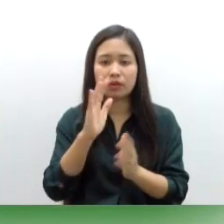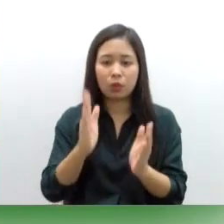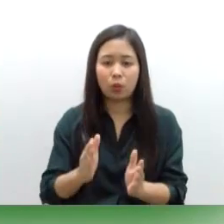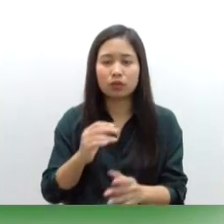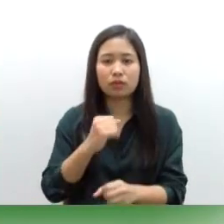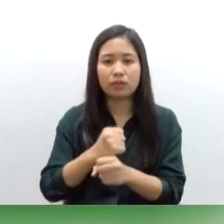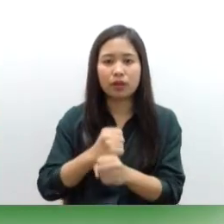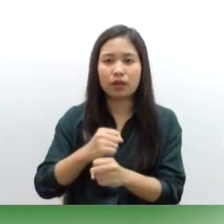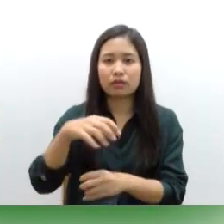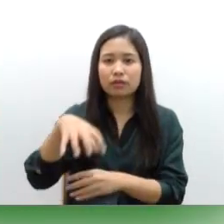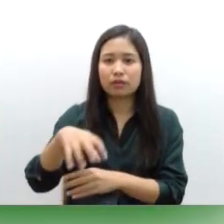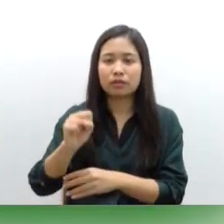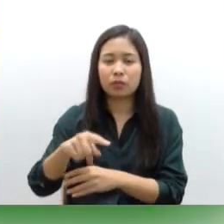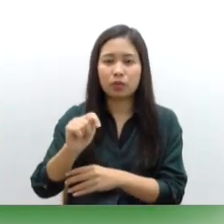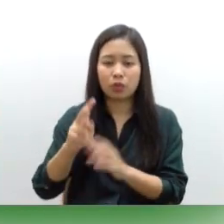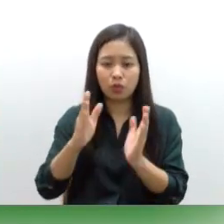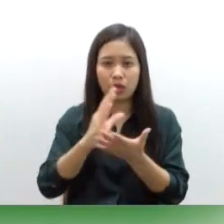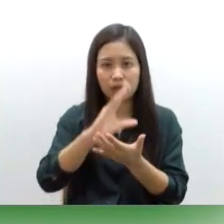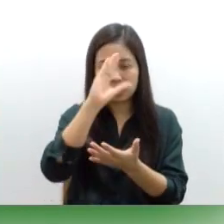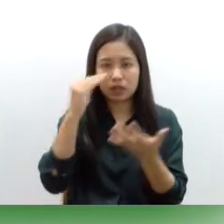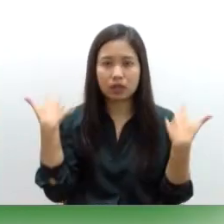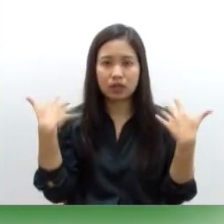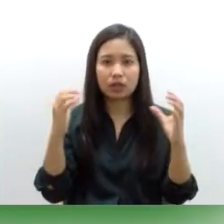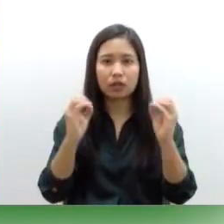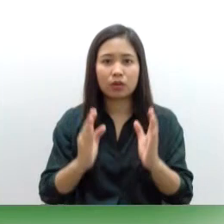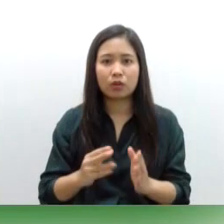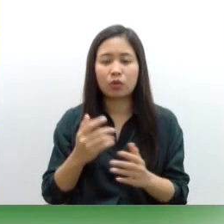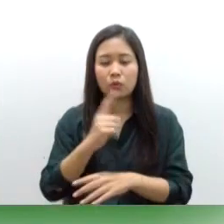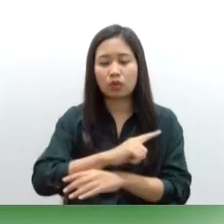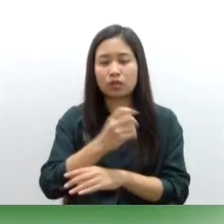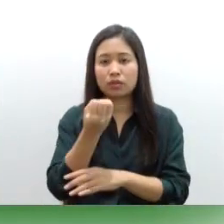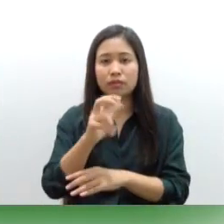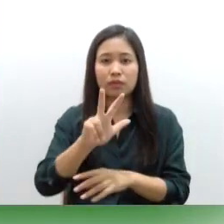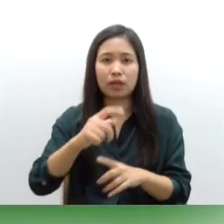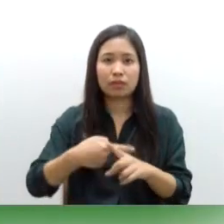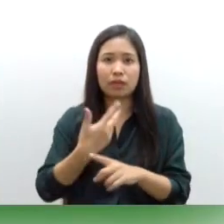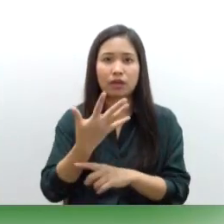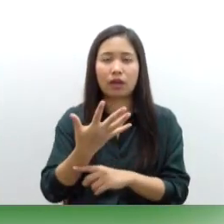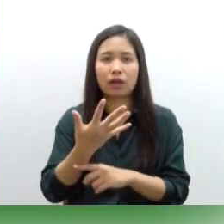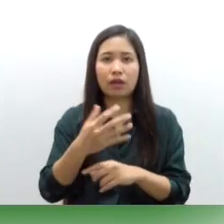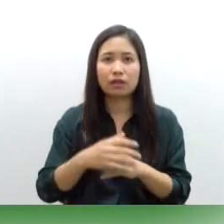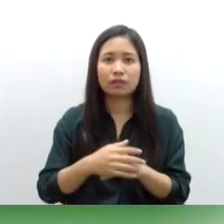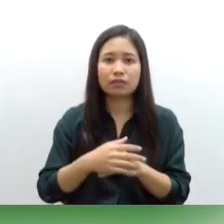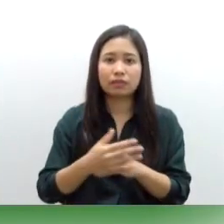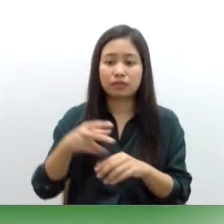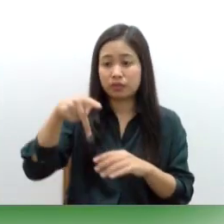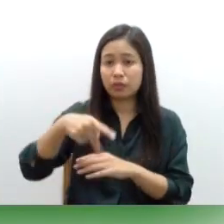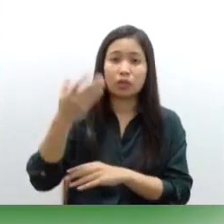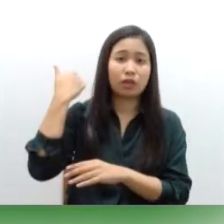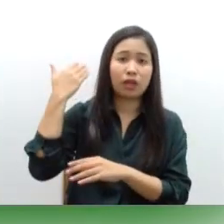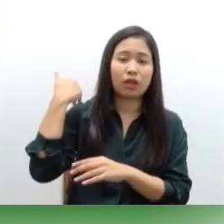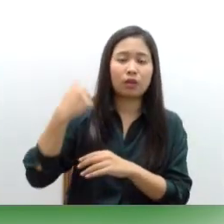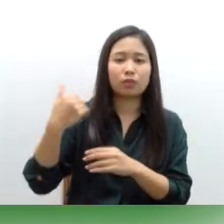กัดหรือในส่วนของนักเรียนนะครับตัวเลขวันที่13พฤษภาคมนะครับวันพุธที่แล้วนะครับ